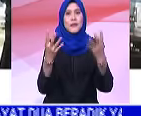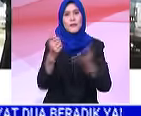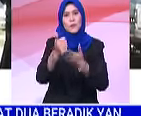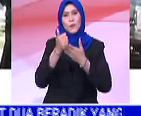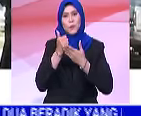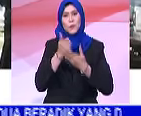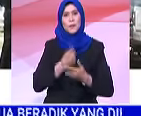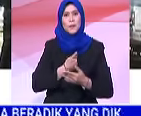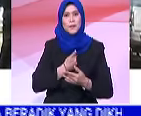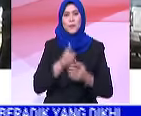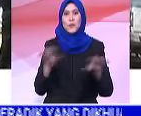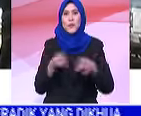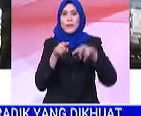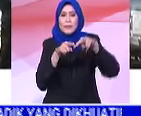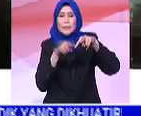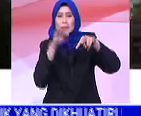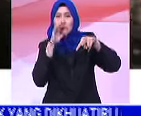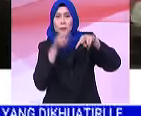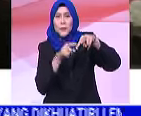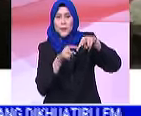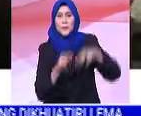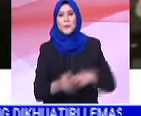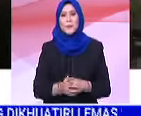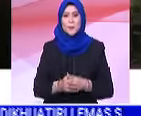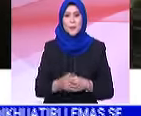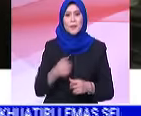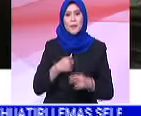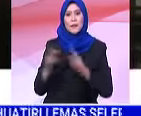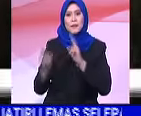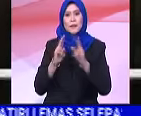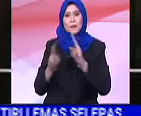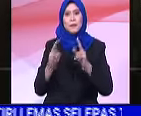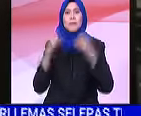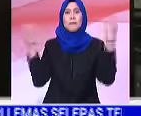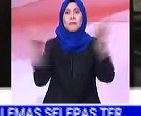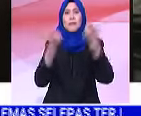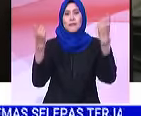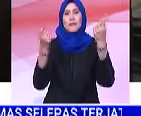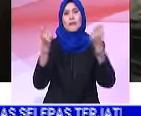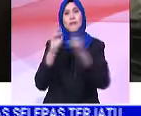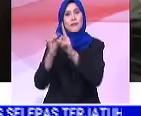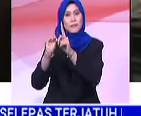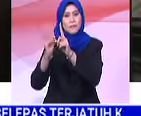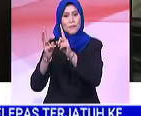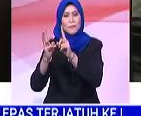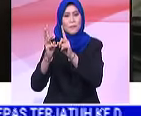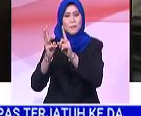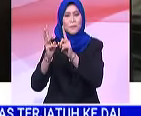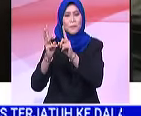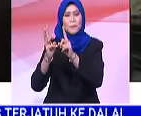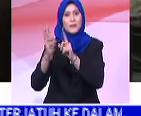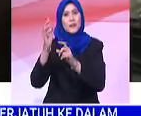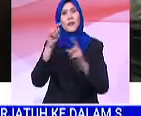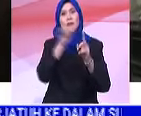saya membuat kaki palsu saya lah. Saya mengucapkan selamat ulang tahun kepada Jabatan Kebajikan Masyarakat Malaysia